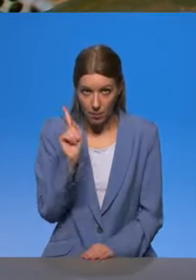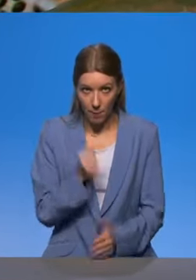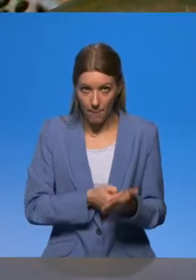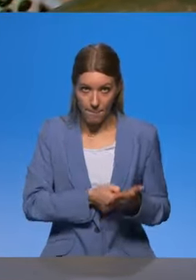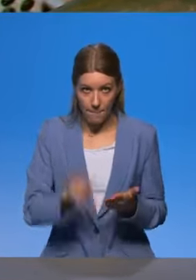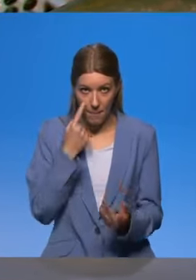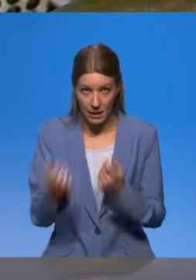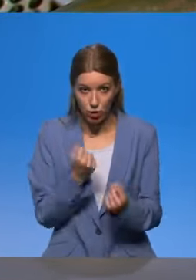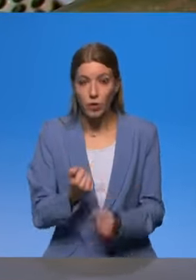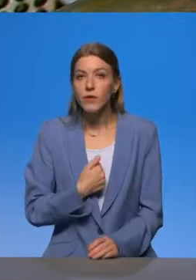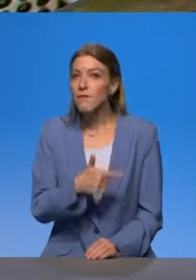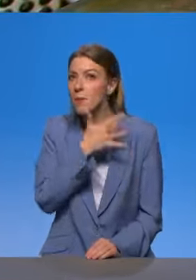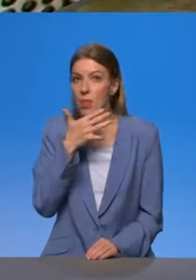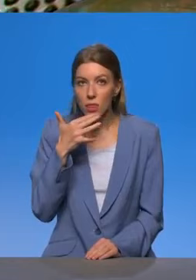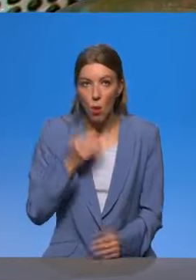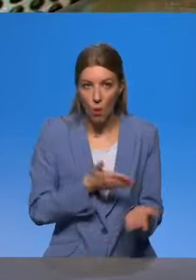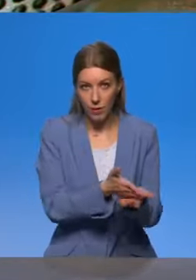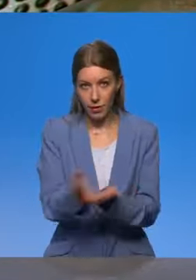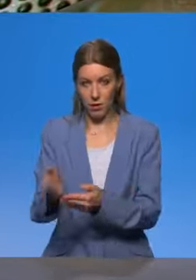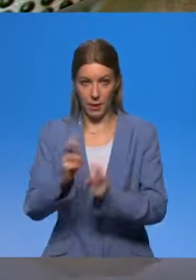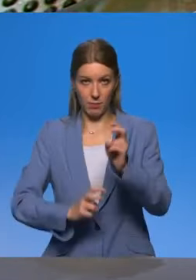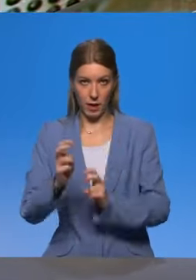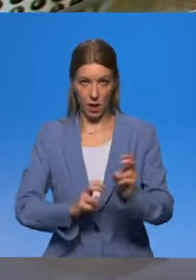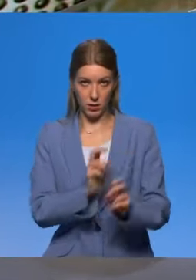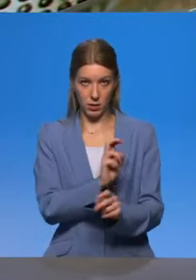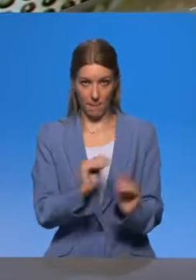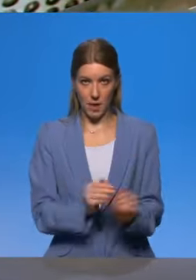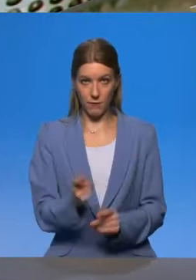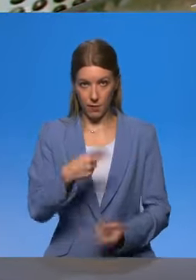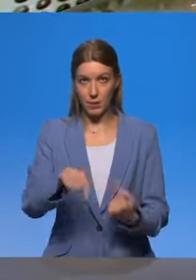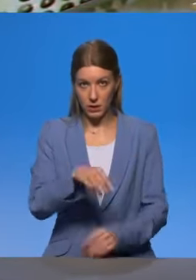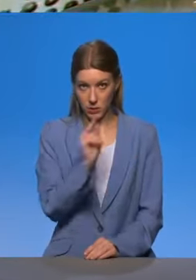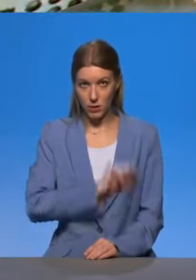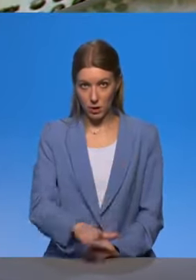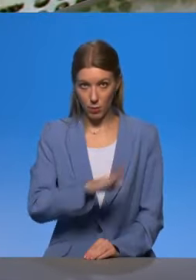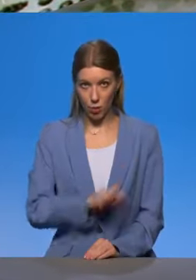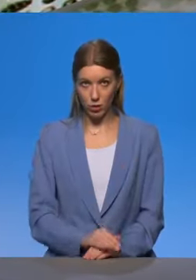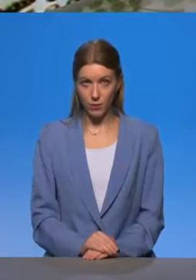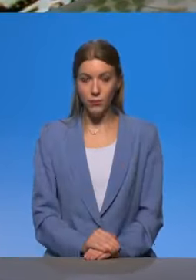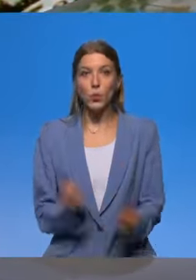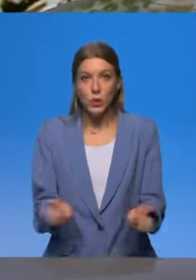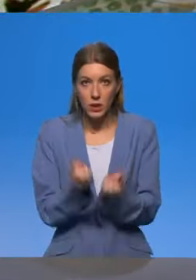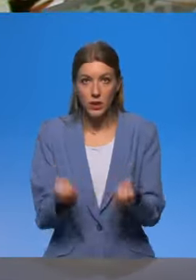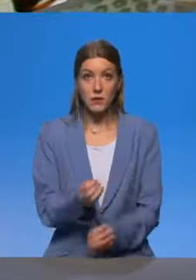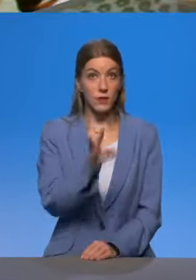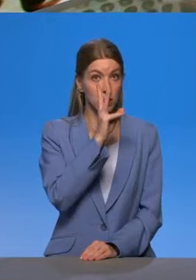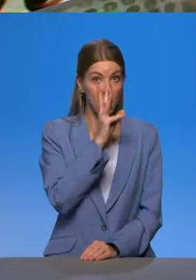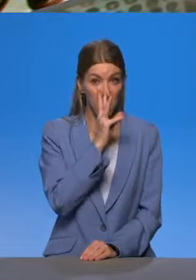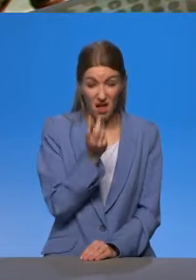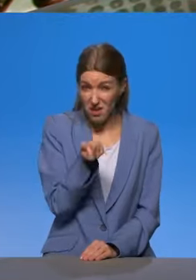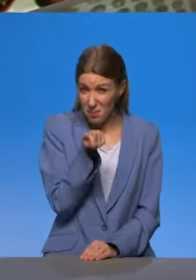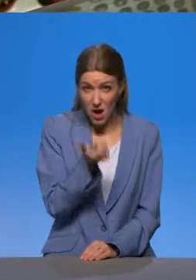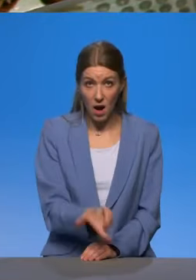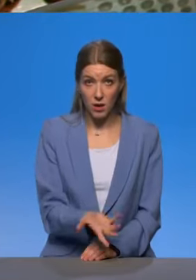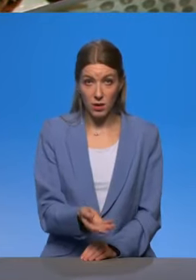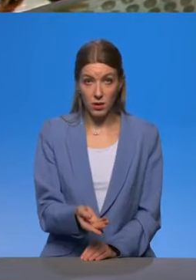во многом, во многих этих предприятиях малого бизнеса. Да, Наталья. Там люди, естественно, помимо зарплаты маленькой. Смысла не